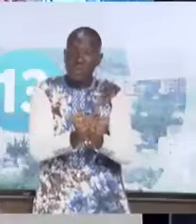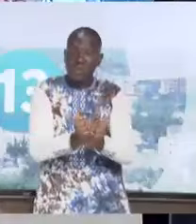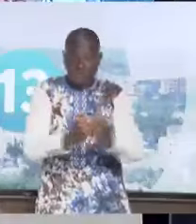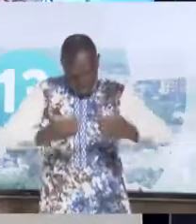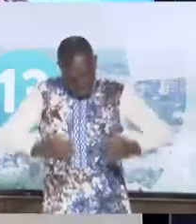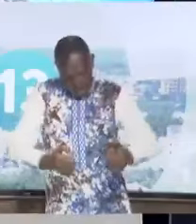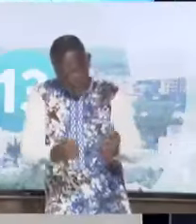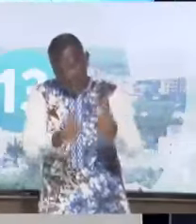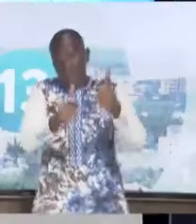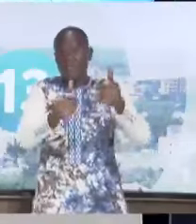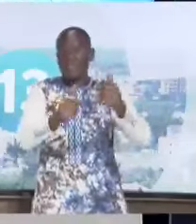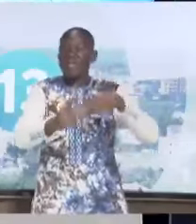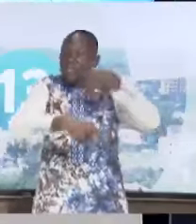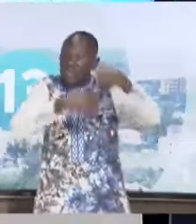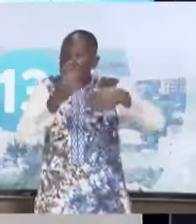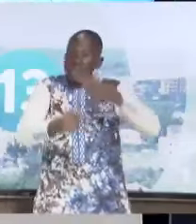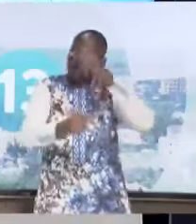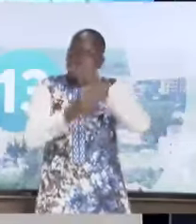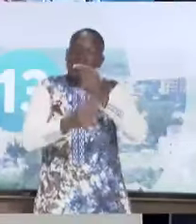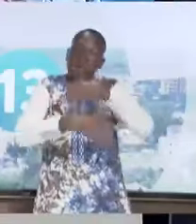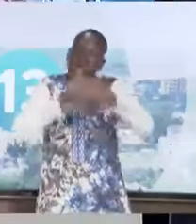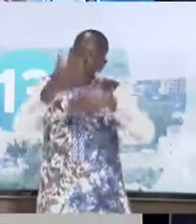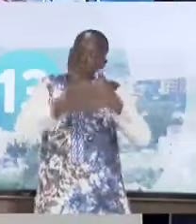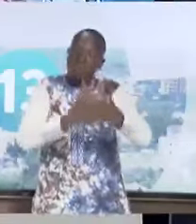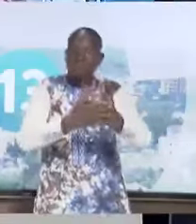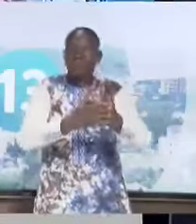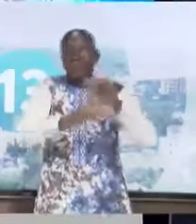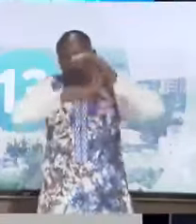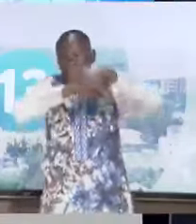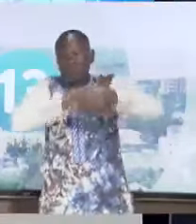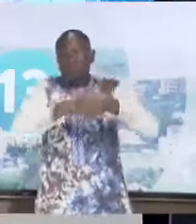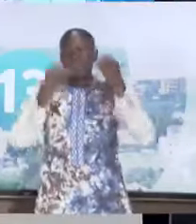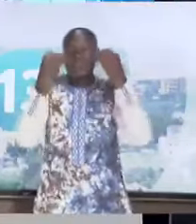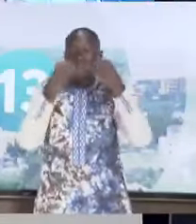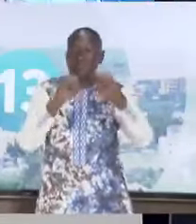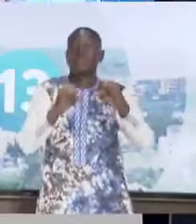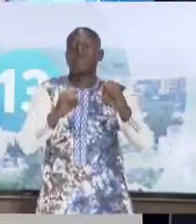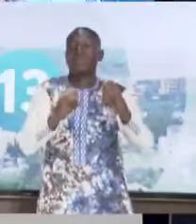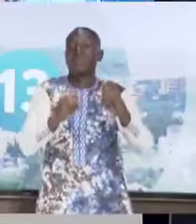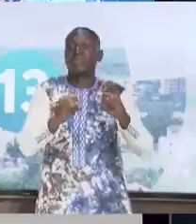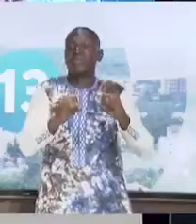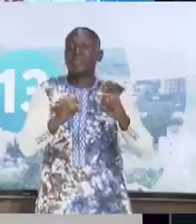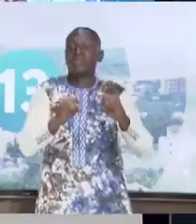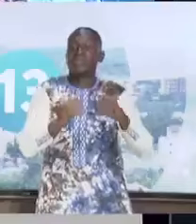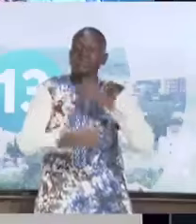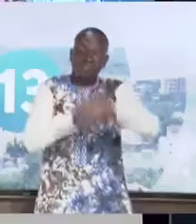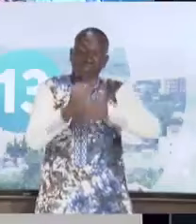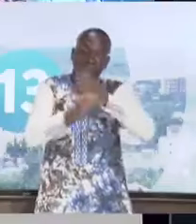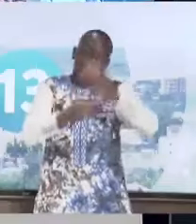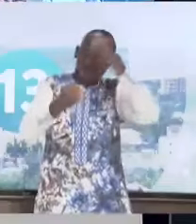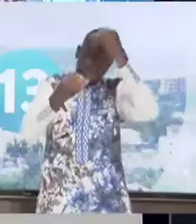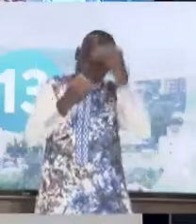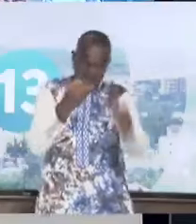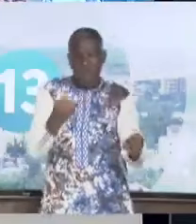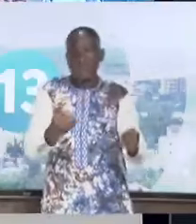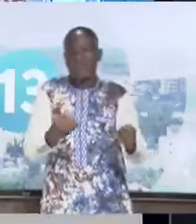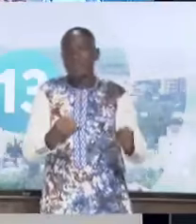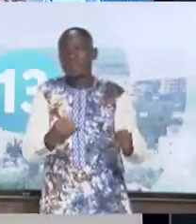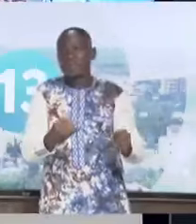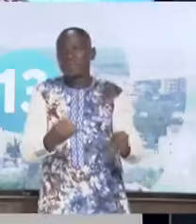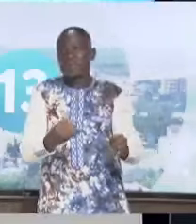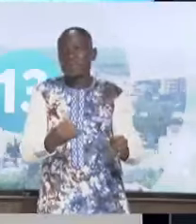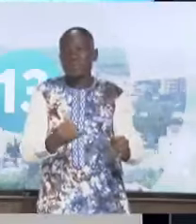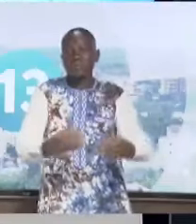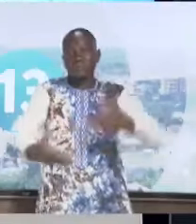mobilisés, ils ont travaillé toute la nuit et on m'a informé avant d'entrer sur ce plateau que les travaux venaient de s'achever. Et donc voilà, c'est une